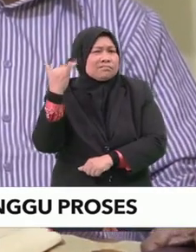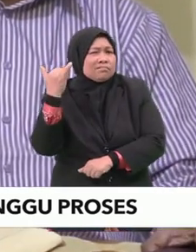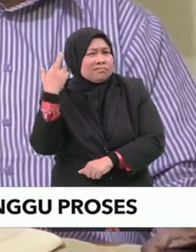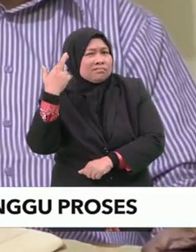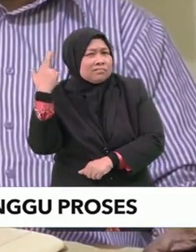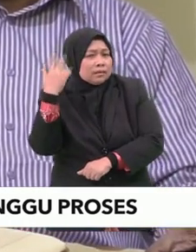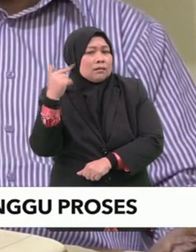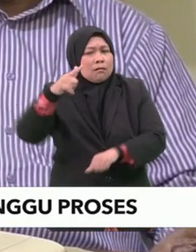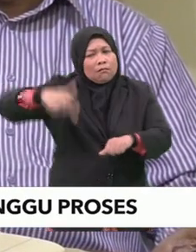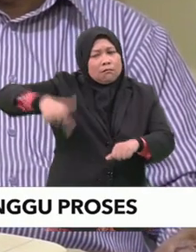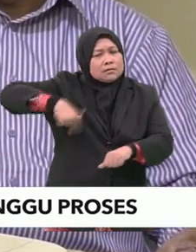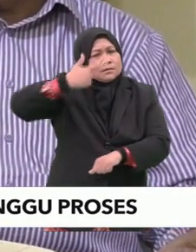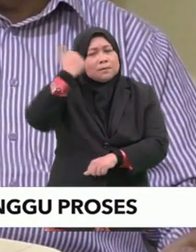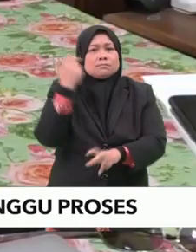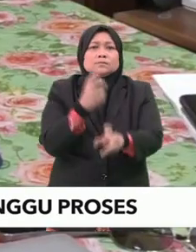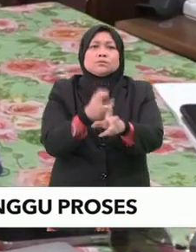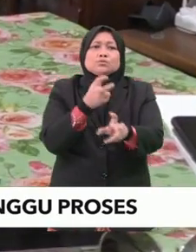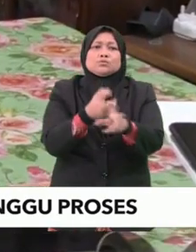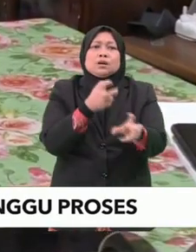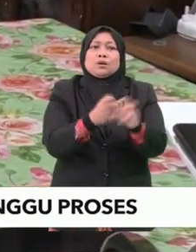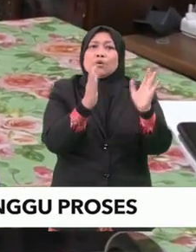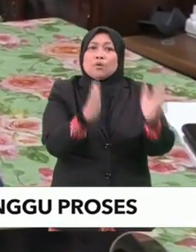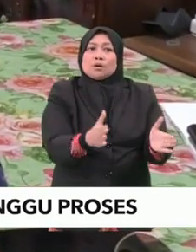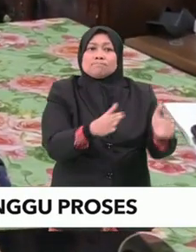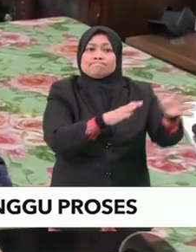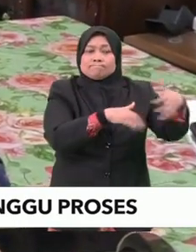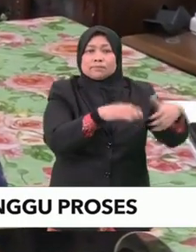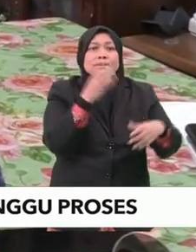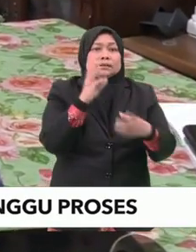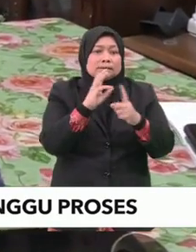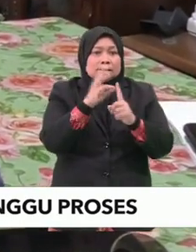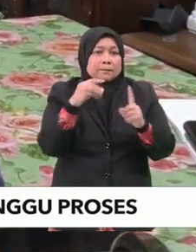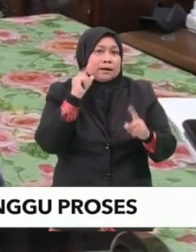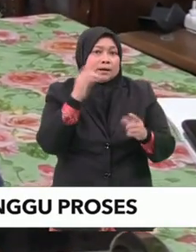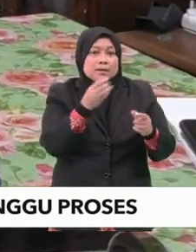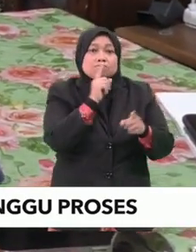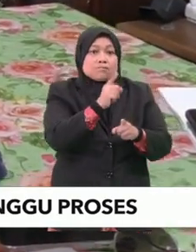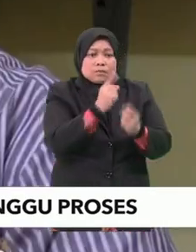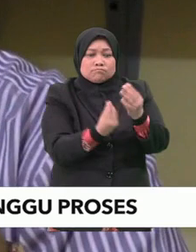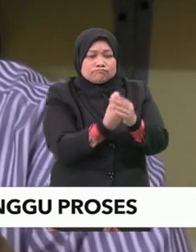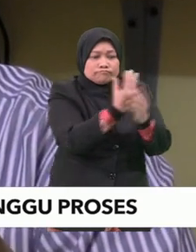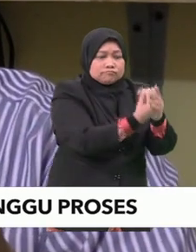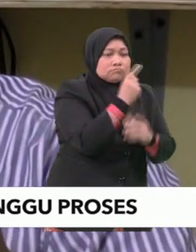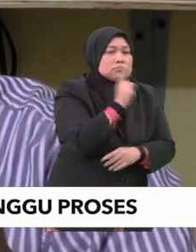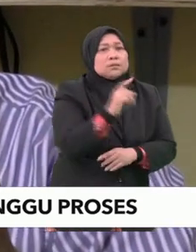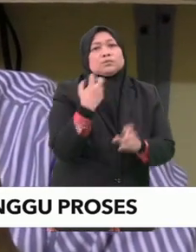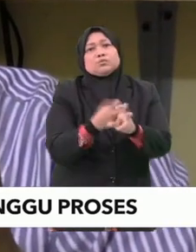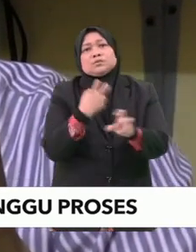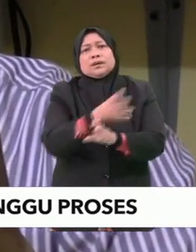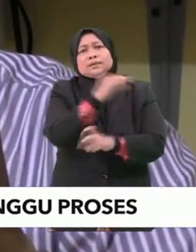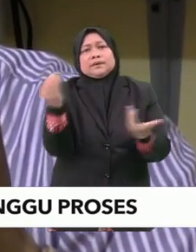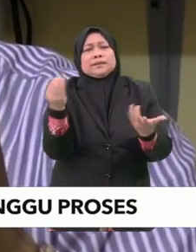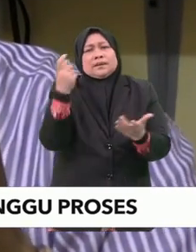kelewatan itu berlaku kerana kesukaran golongan pesawah untuk mendapatkan bekalan benih padi sah mengikut masa yang sepatutnya serta